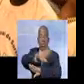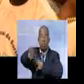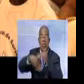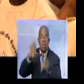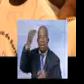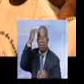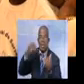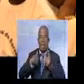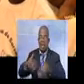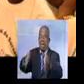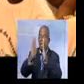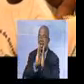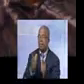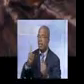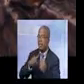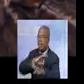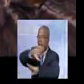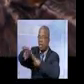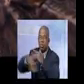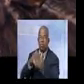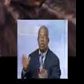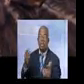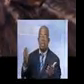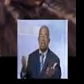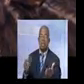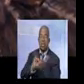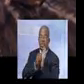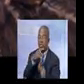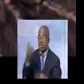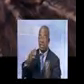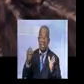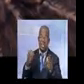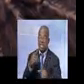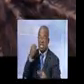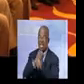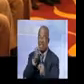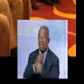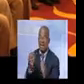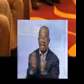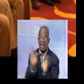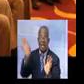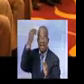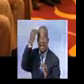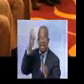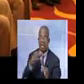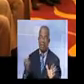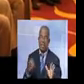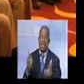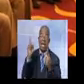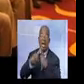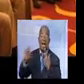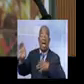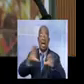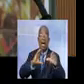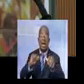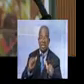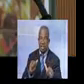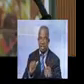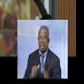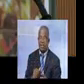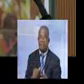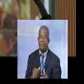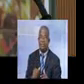les partenaires qui soutiennent le gouvernement dans cette lutte à intensifier leur appui, car la tâche est immense.